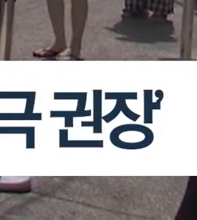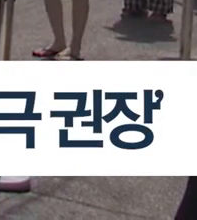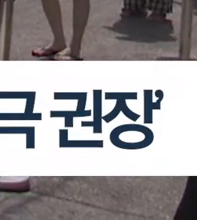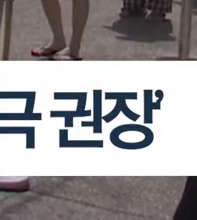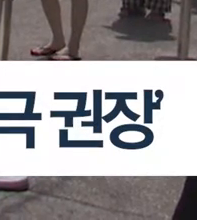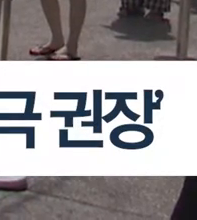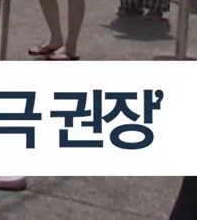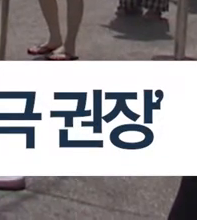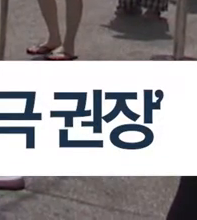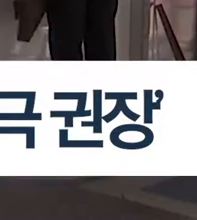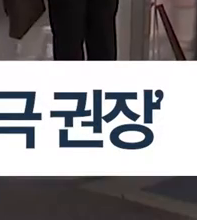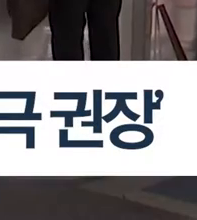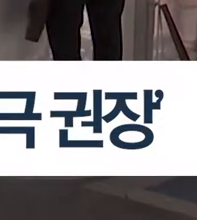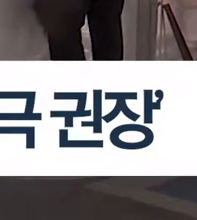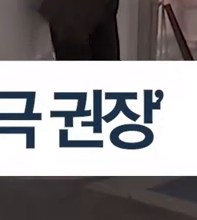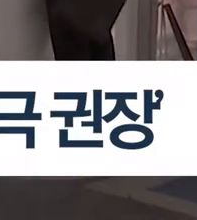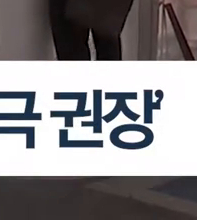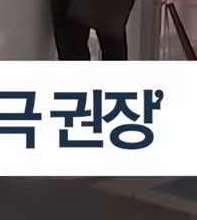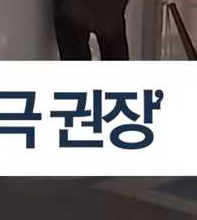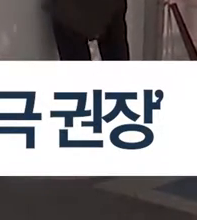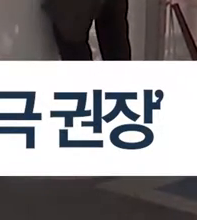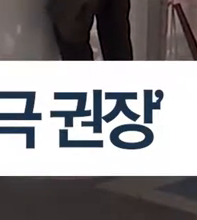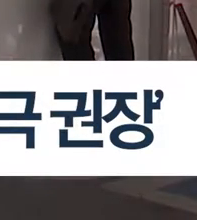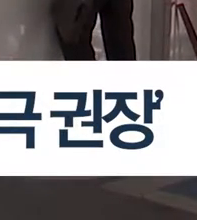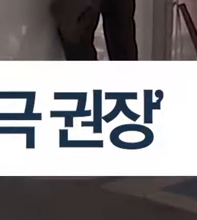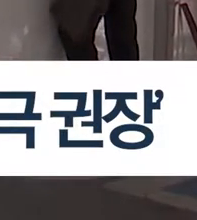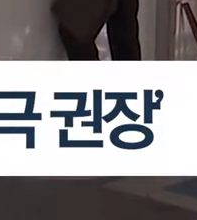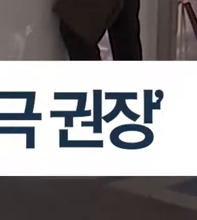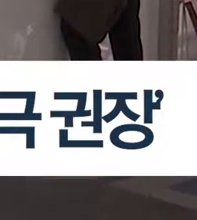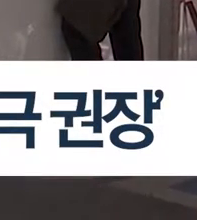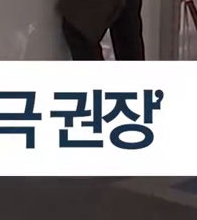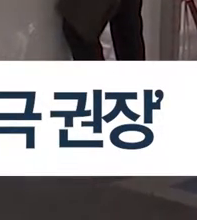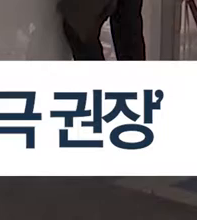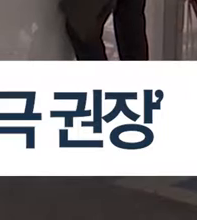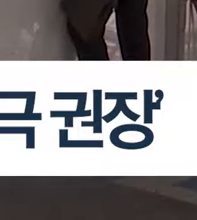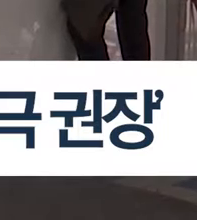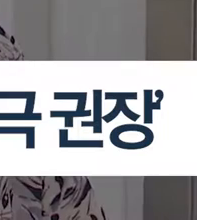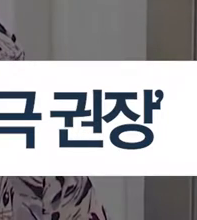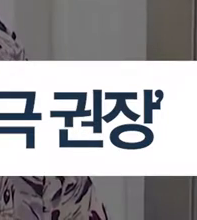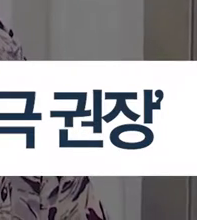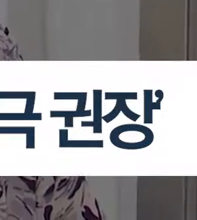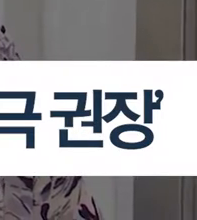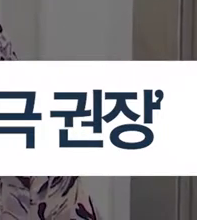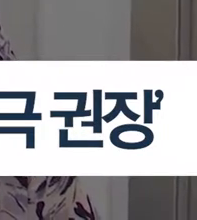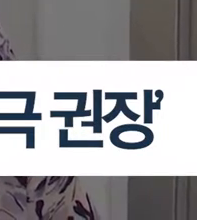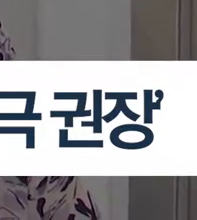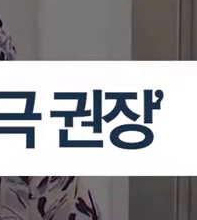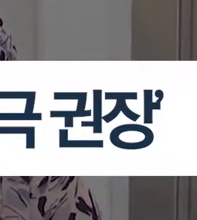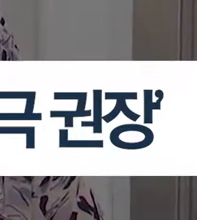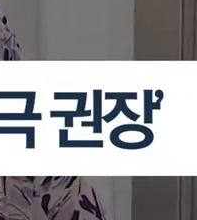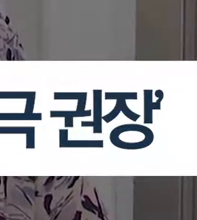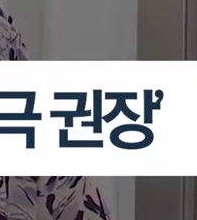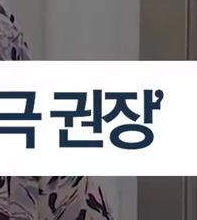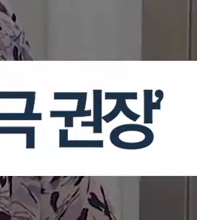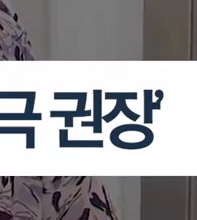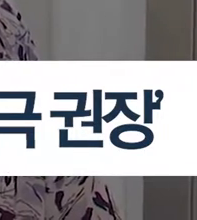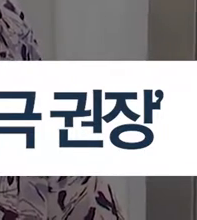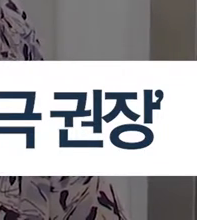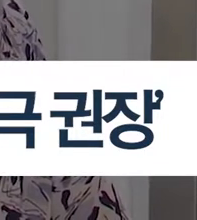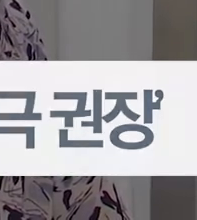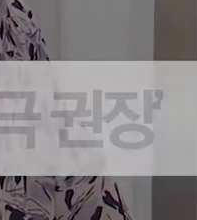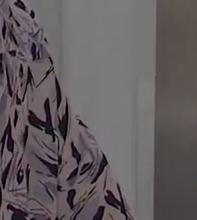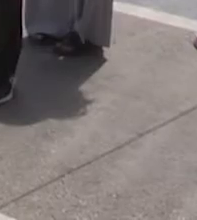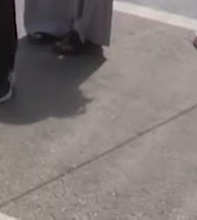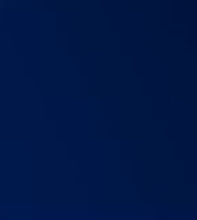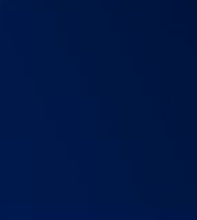강서구가 증상 유무에 관계없이 휴가철 타지역 방문 또는 인파가 몰리는 곳을 방문한 구민들에게 코로나19 검사를 적극 권장하고